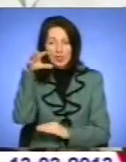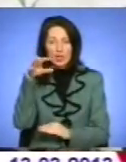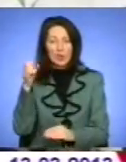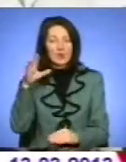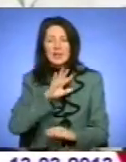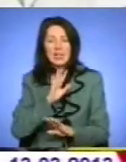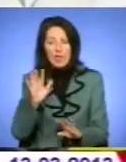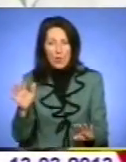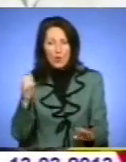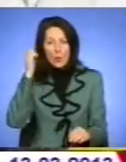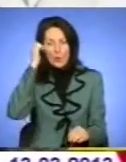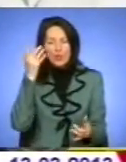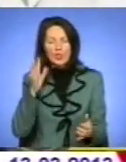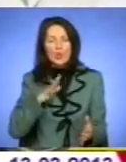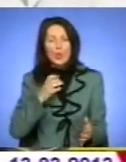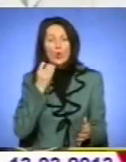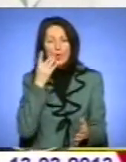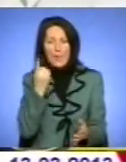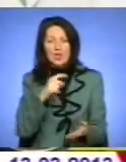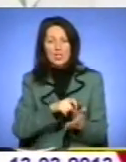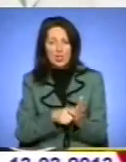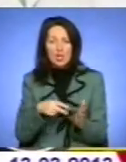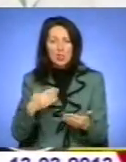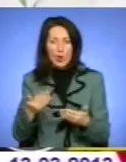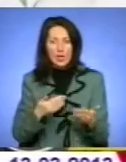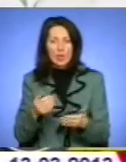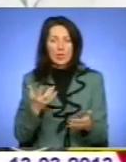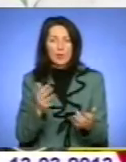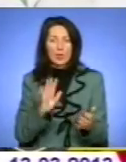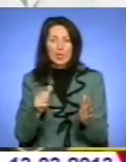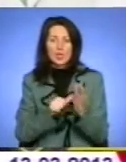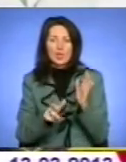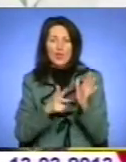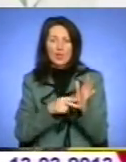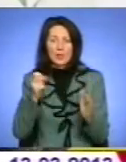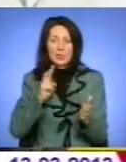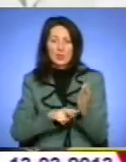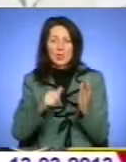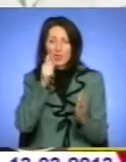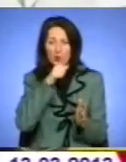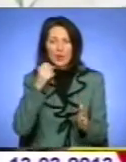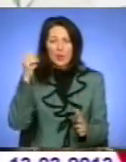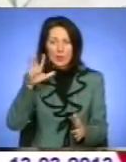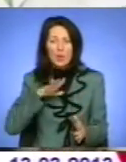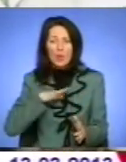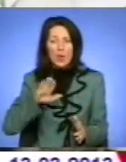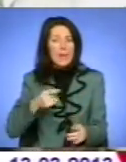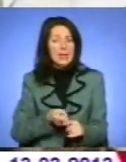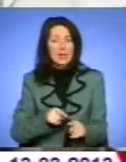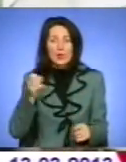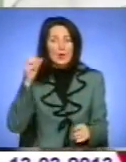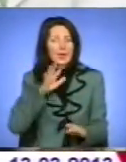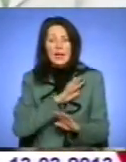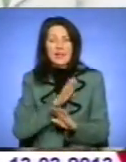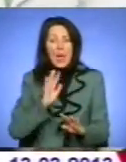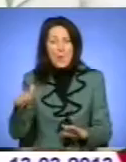селах, коли я ще була, ходила в перший клас до школи, це ще було 68-70 роки освітлення, пам'ятаю. Після цього освітлення не було,